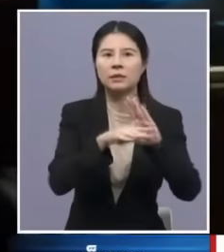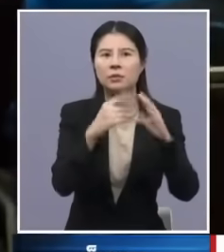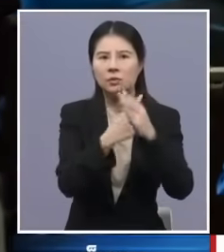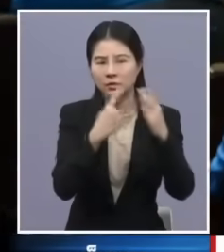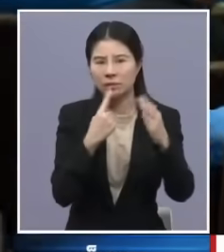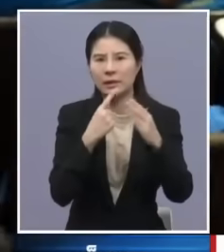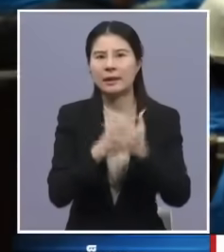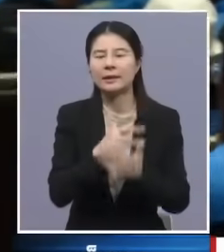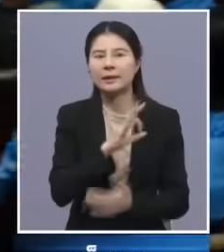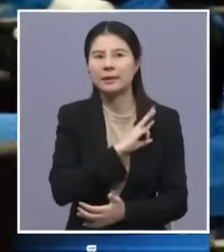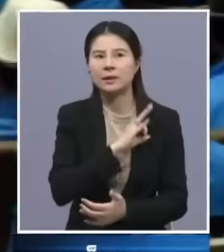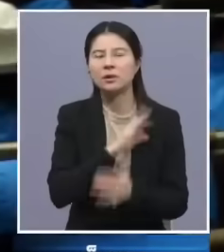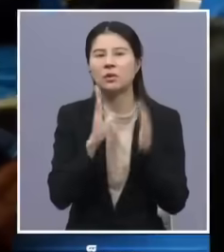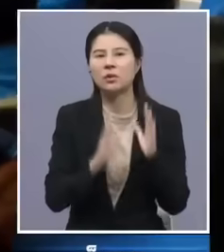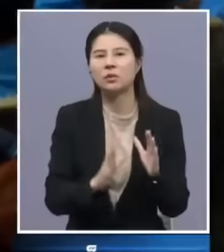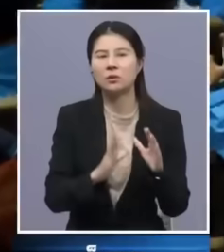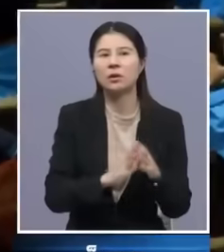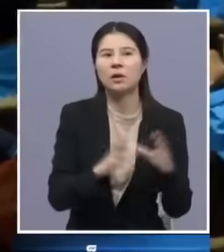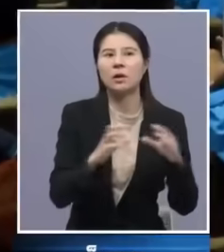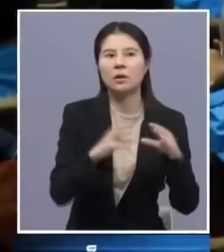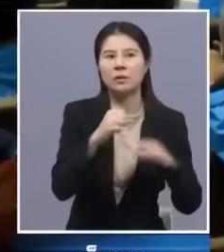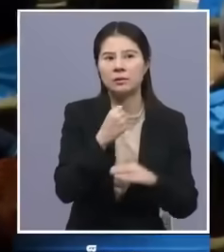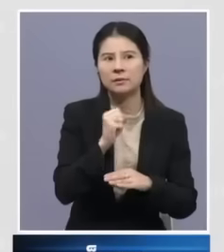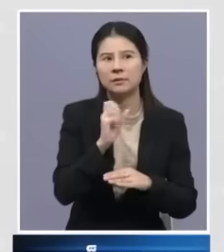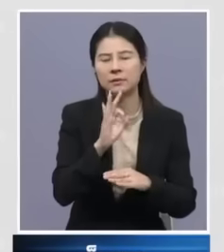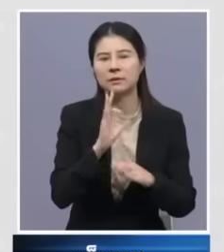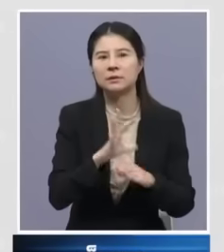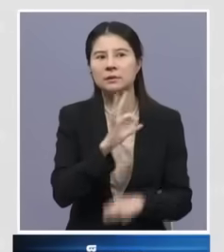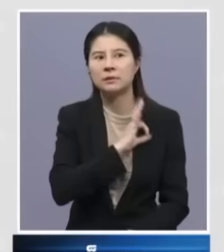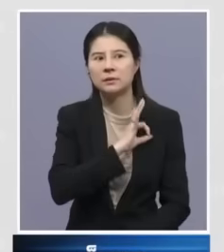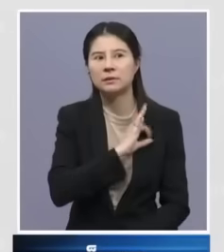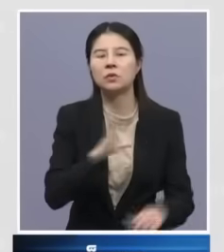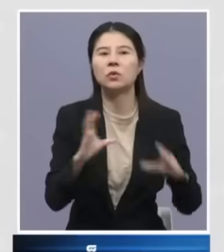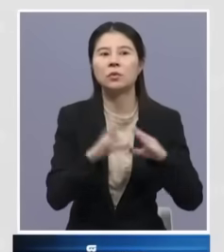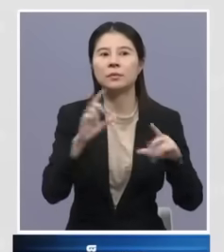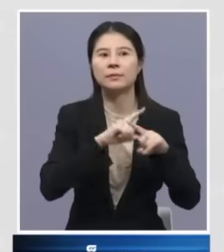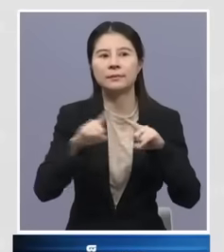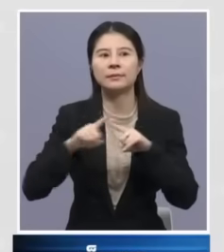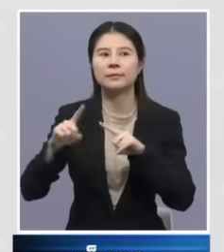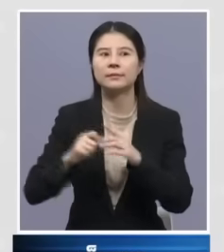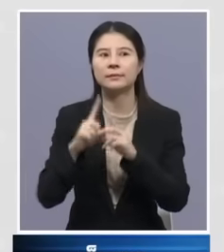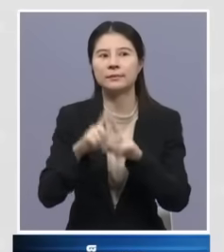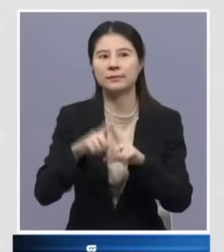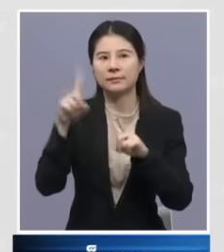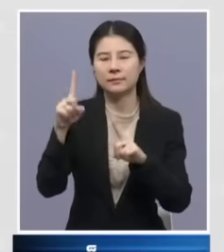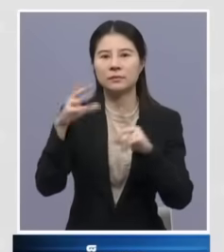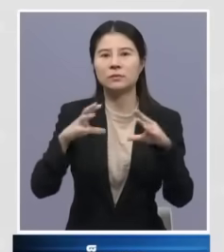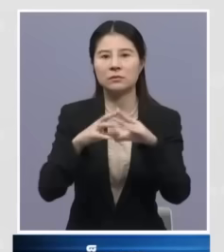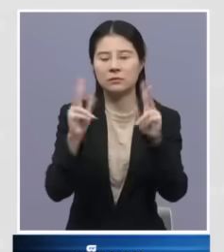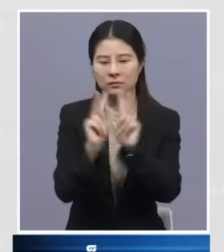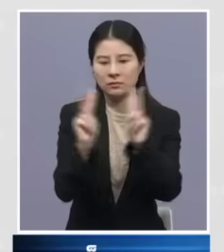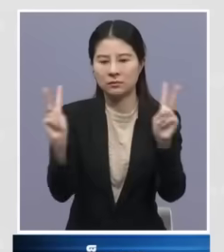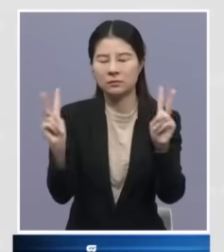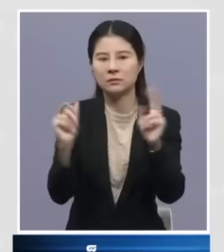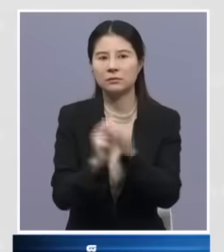มาชิกพัก19กลุ่มโดยเป็นตัวแทนจากสมาชิกกลุ่มต่างๆดังนี้ฮะ1คือคณะกรรมการบริห